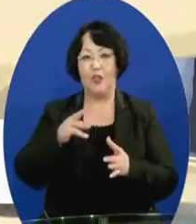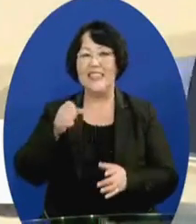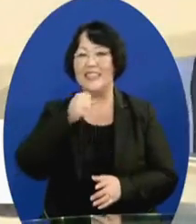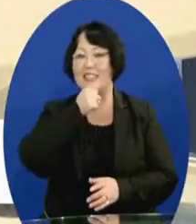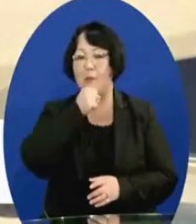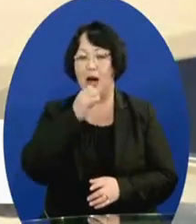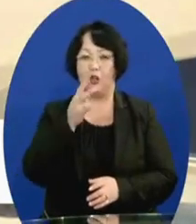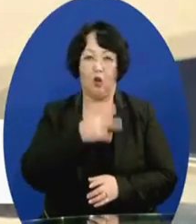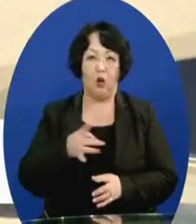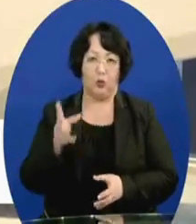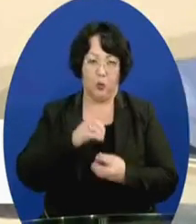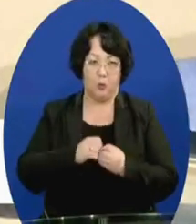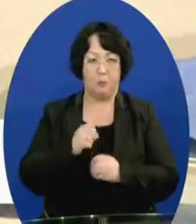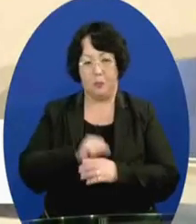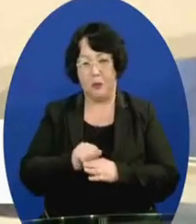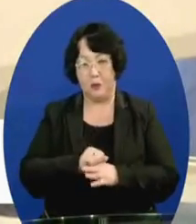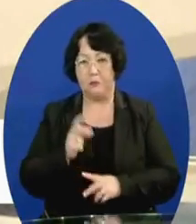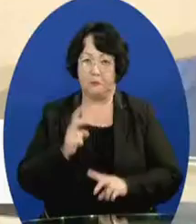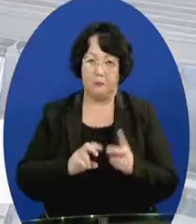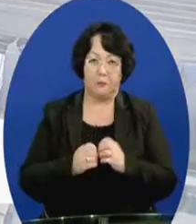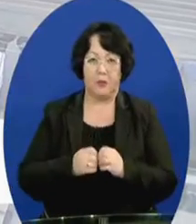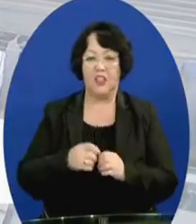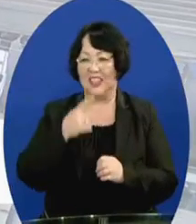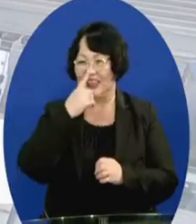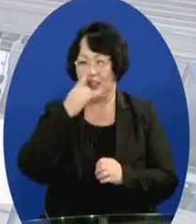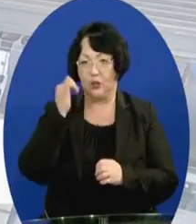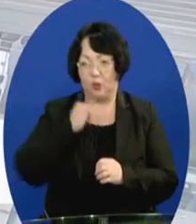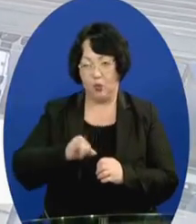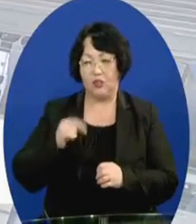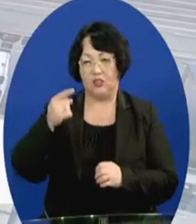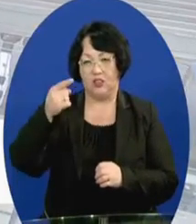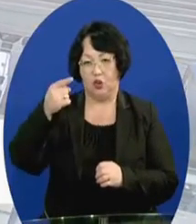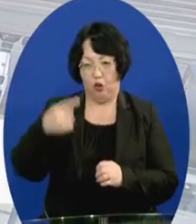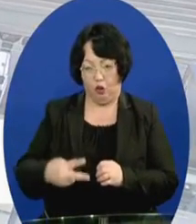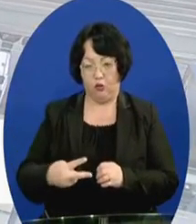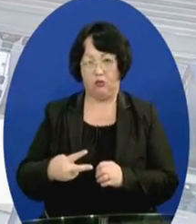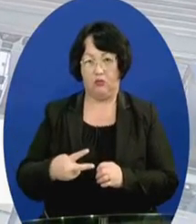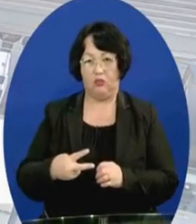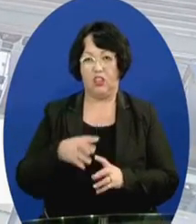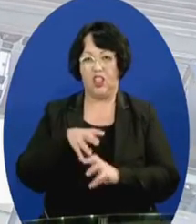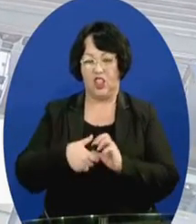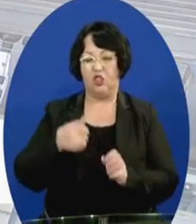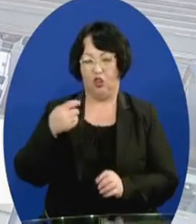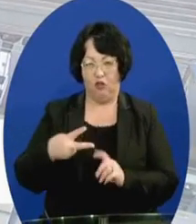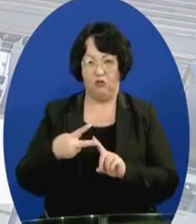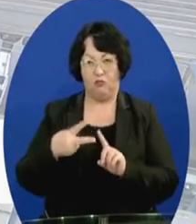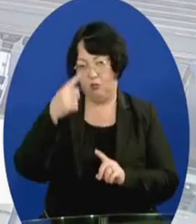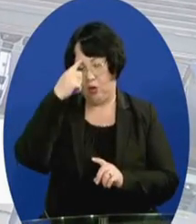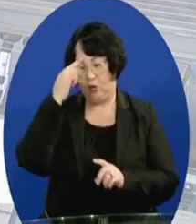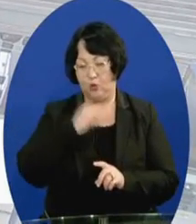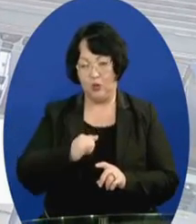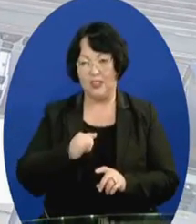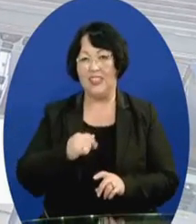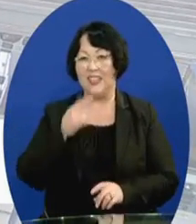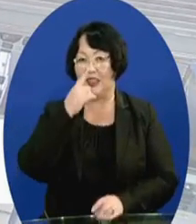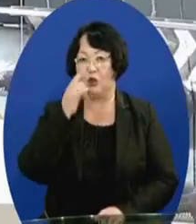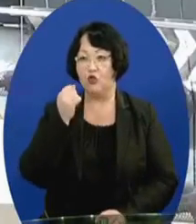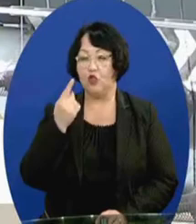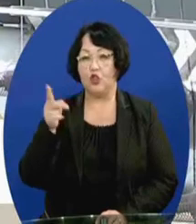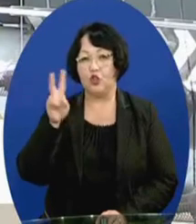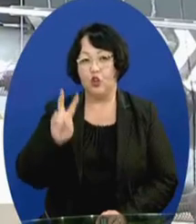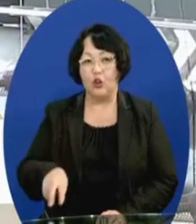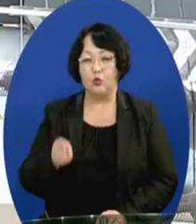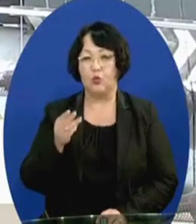бэлтгэдэг. Ноолорын түүхийн эдийн бэлтгэлээр манайх бүгд найрамдах хятад ард улсын дараа дэлхийд хоёрт орж байна. Үндсэндээ урд түршүү нийт ноолорын түүхийн